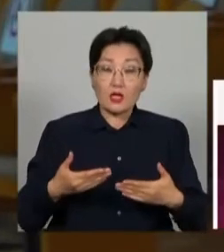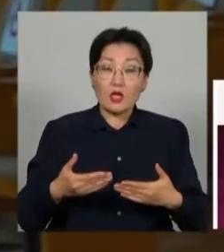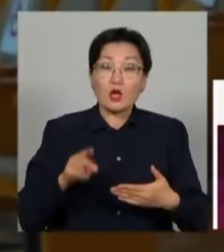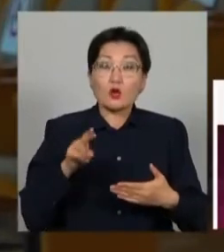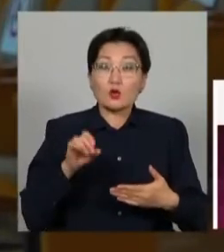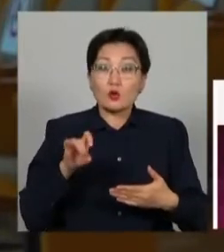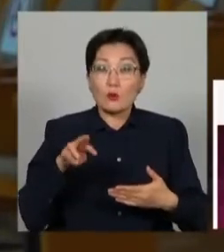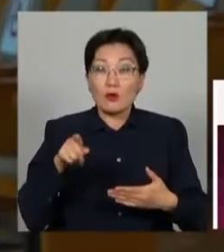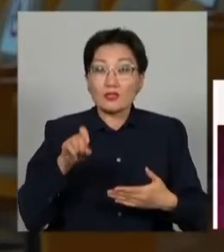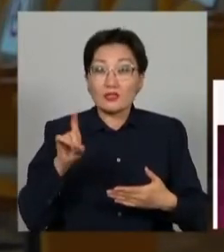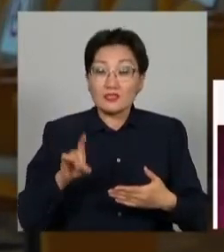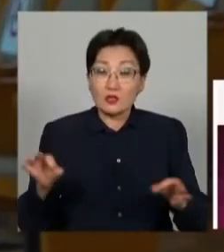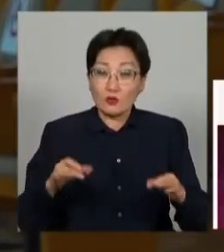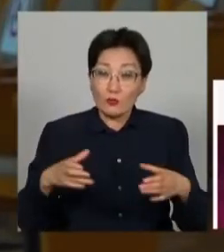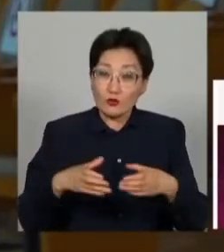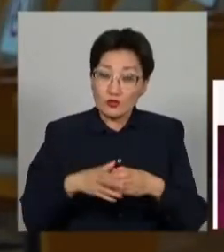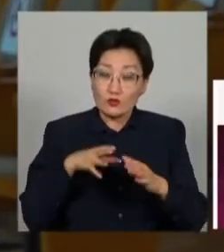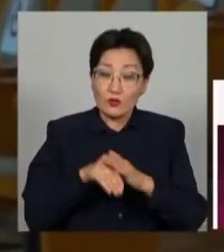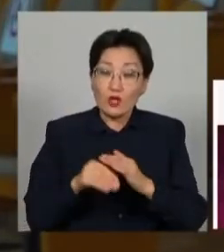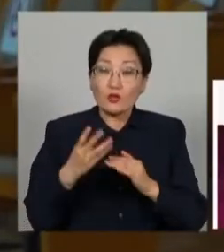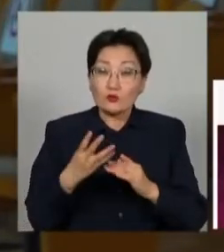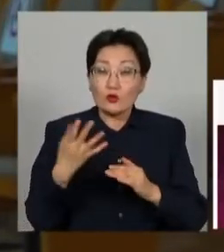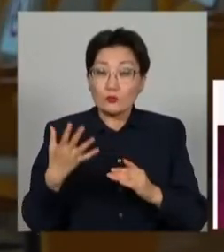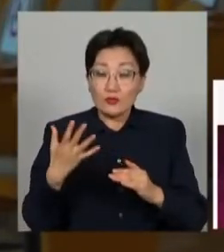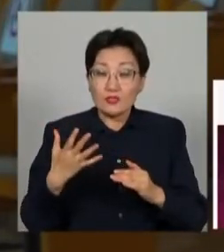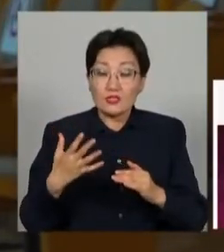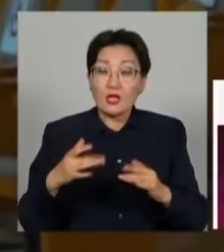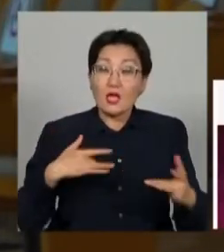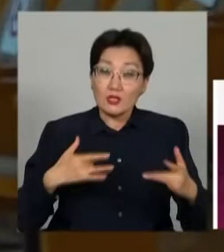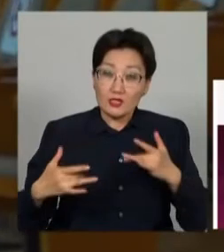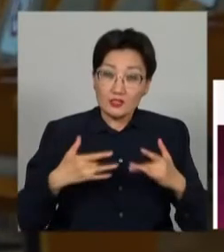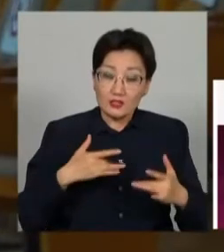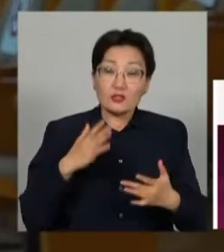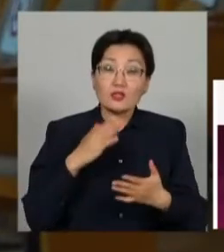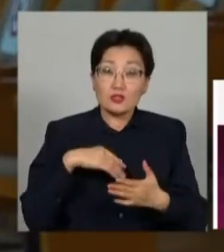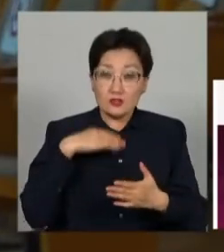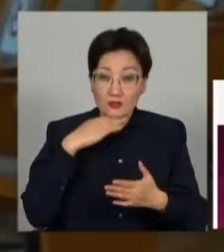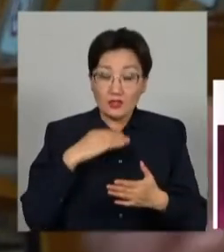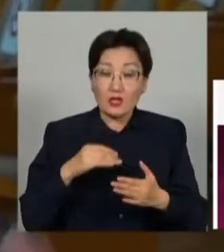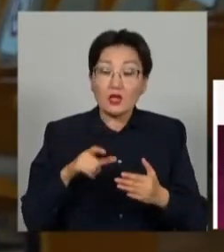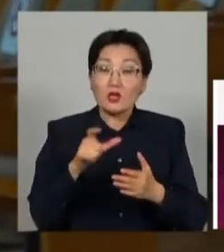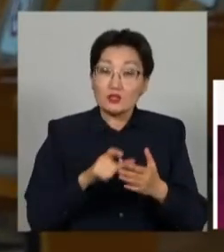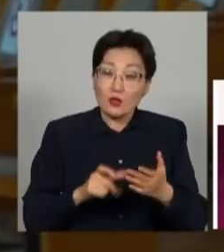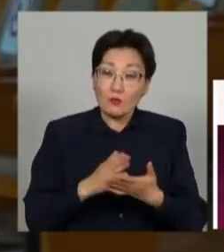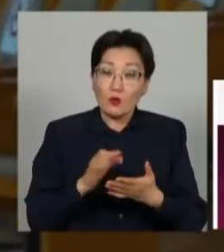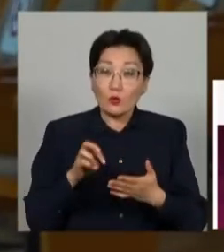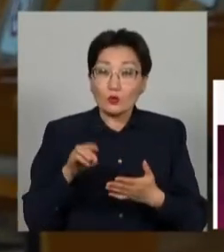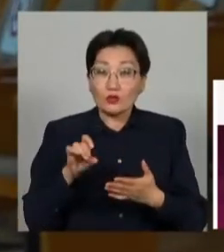Құрманғазы оркестрінің өзінде осының бір 4-5 концертке жететін шығармасы бар. Енді біз мына отырасыз оркестрмен